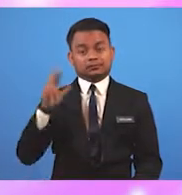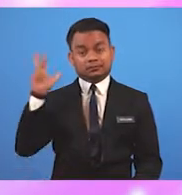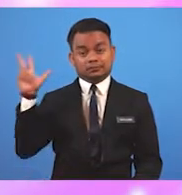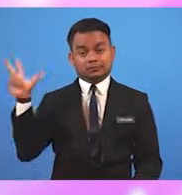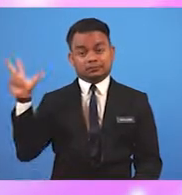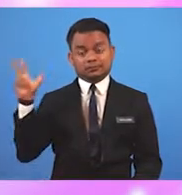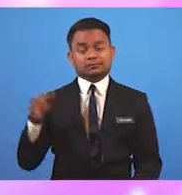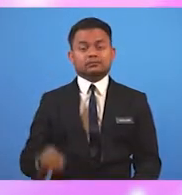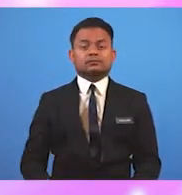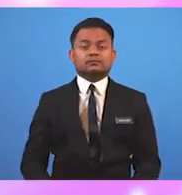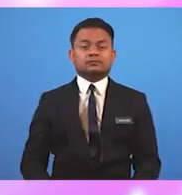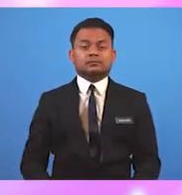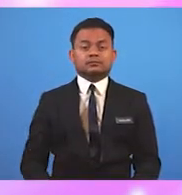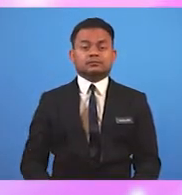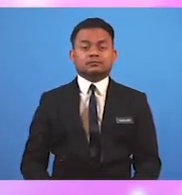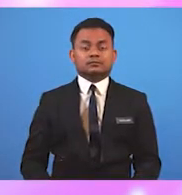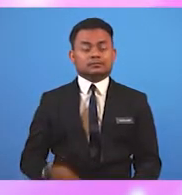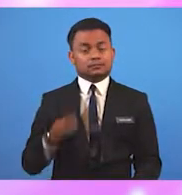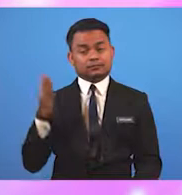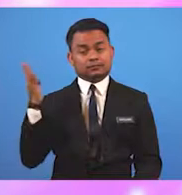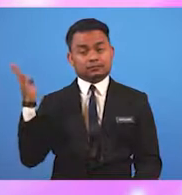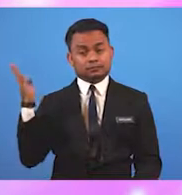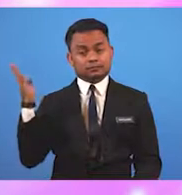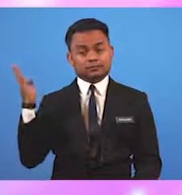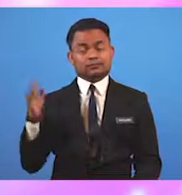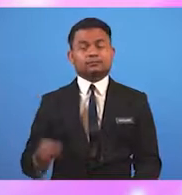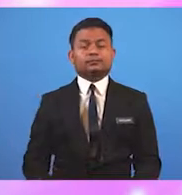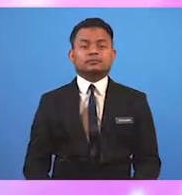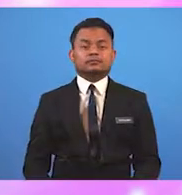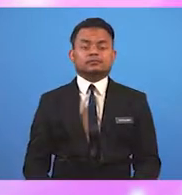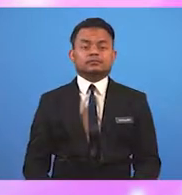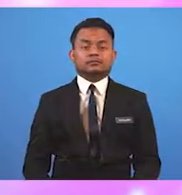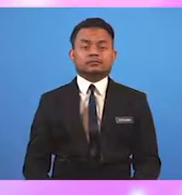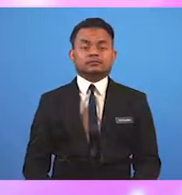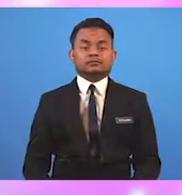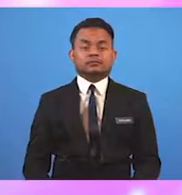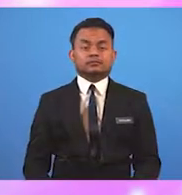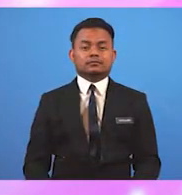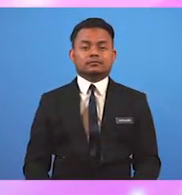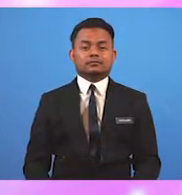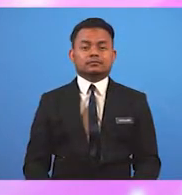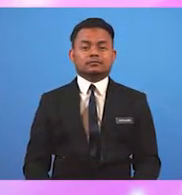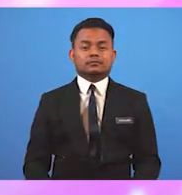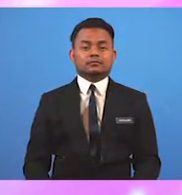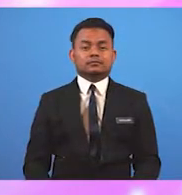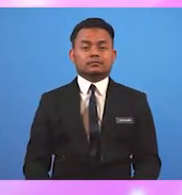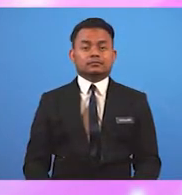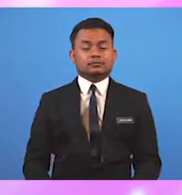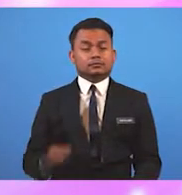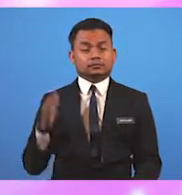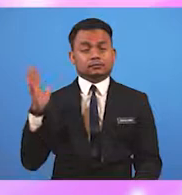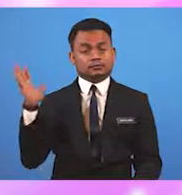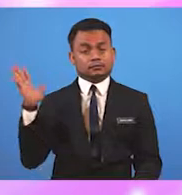ekor, luka atau kudis pada badan ataupun kita panggil ulcer,